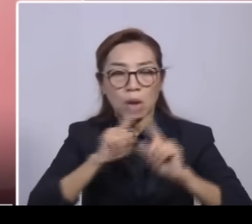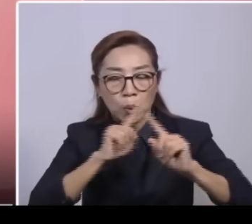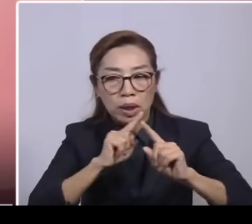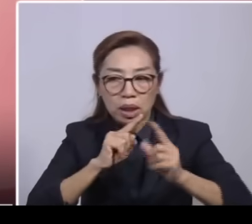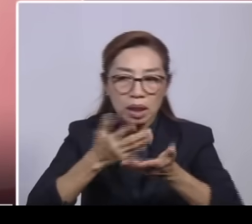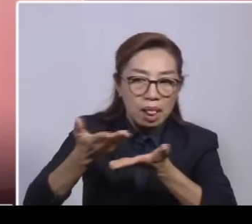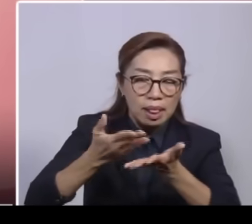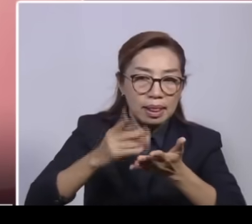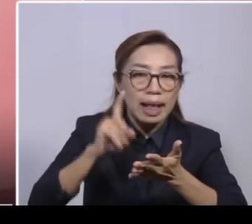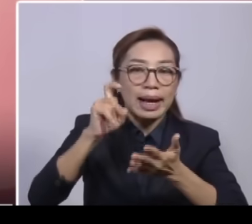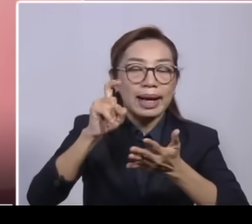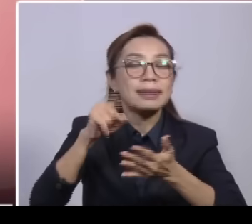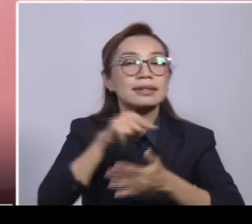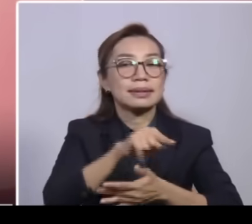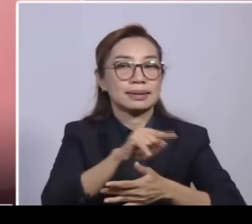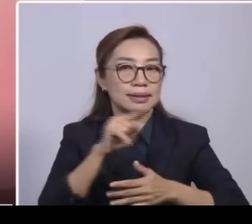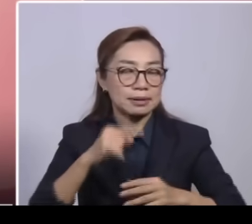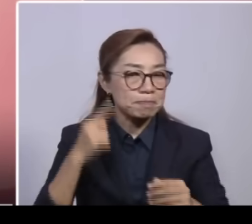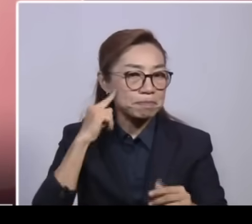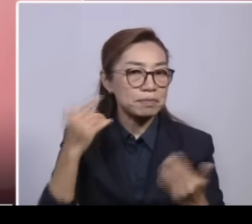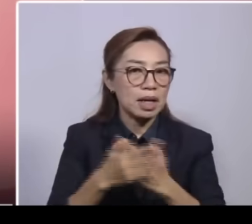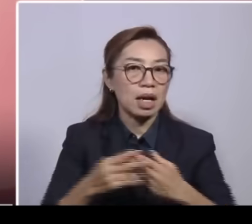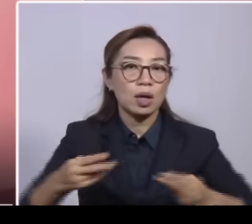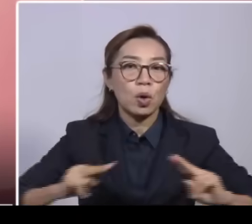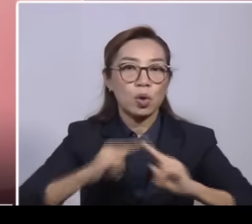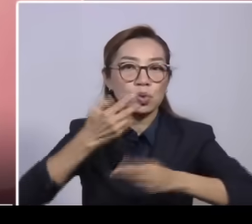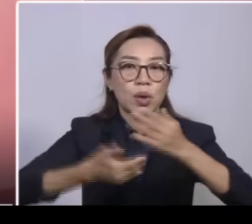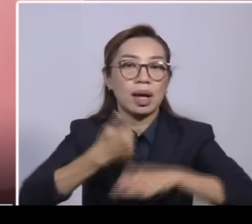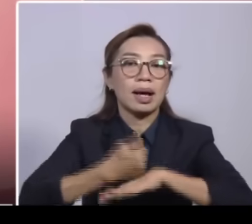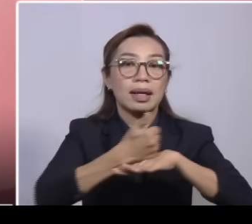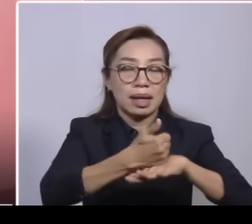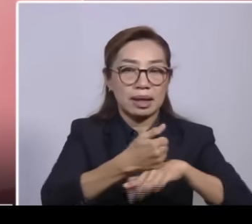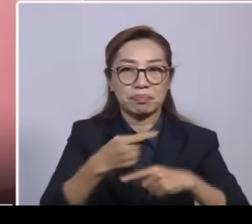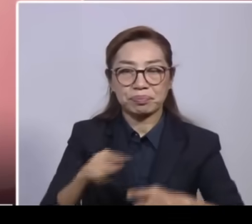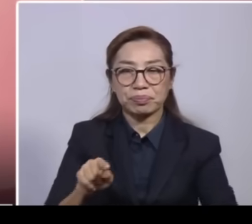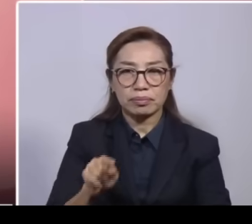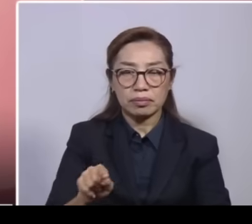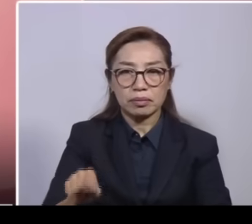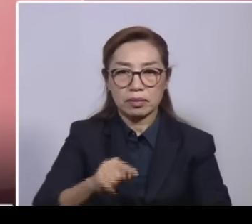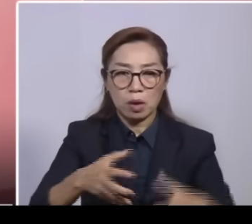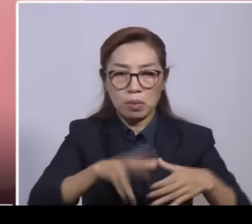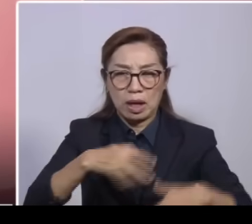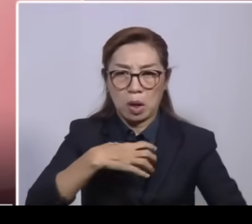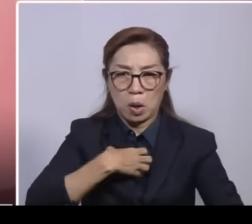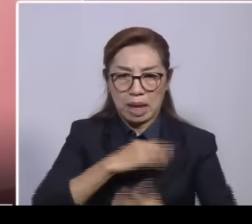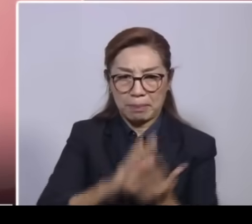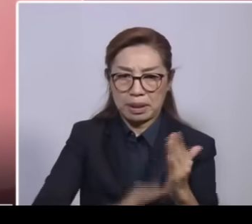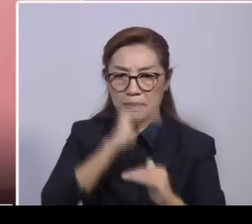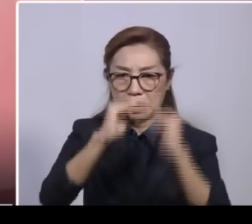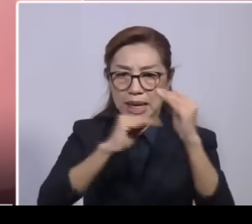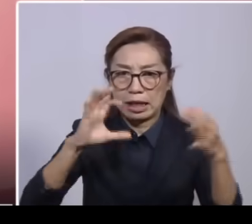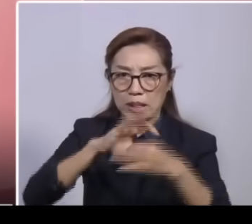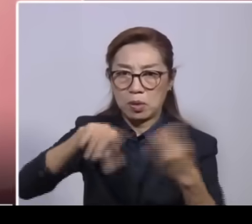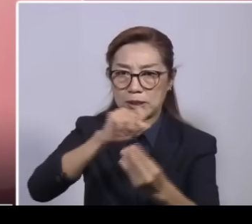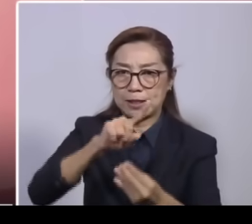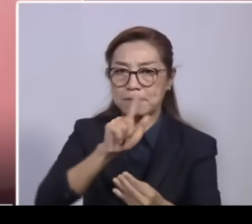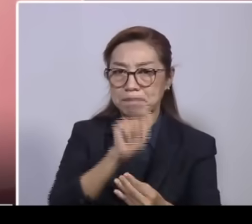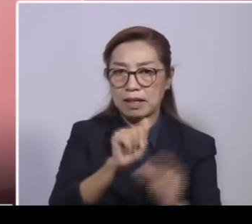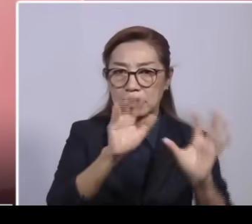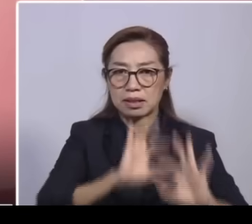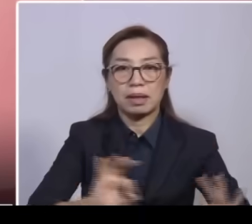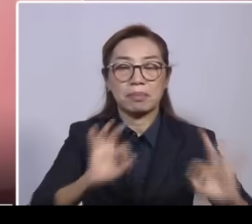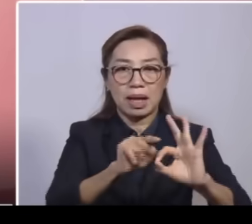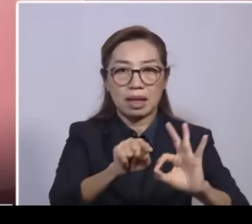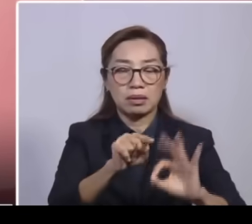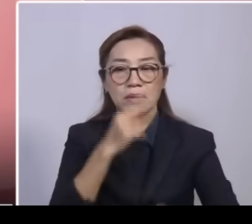ลงกันไม่ได้แล้วที่สำคัญคือทางเพื่อไทยเองเขาก็น่าจะอยากได้การพัฒนาประเทศในเรื่องของเศรษฐกิจเป็นหลักด้วยเพราะ